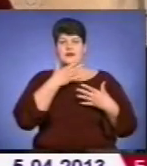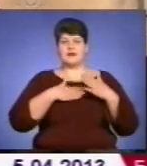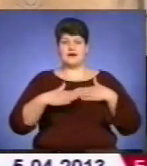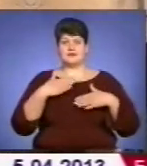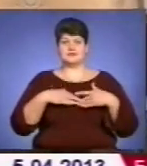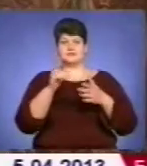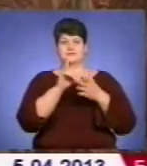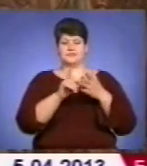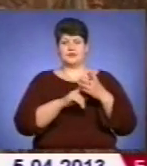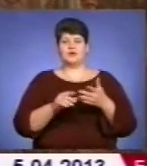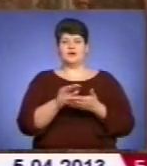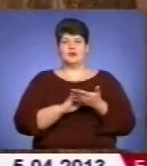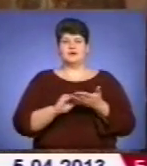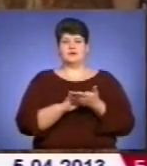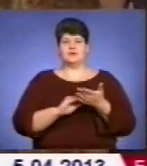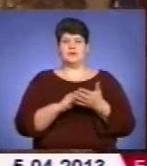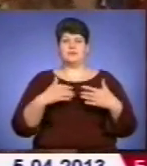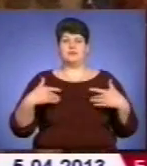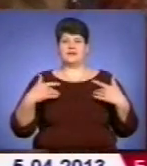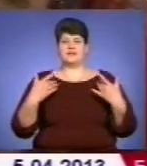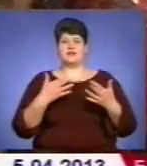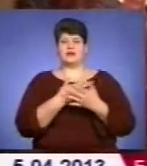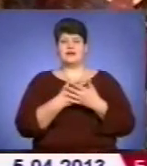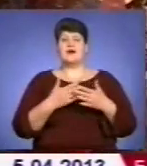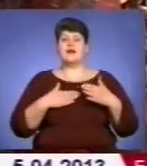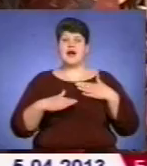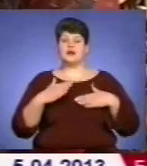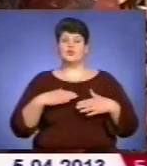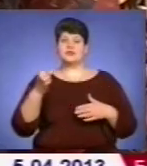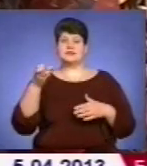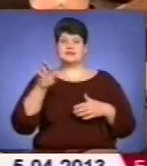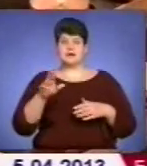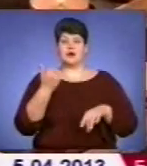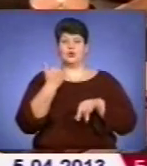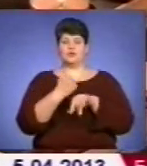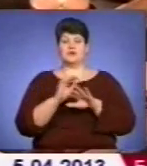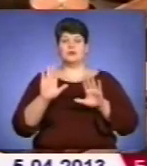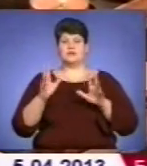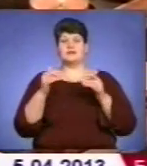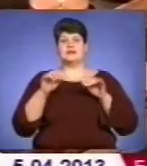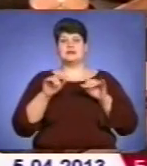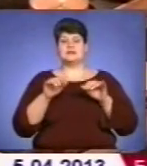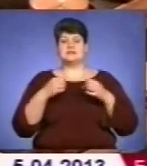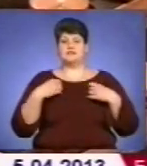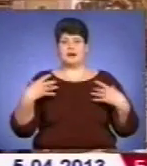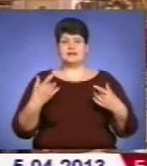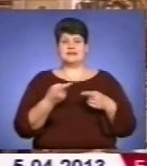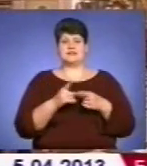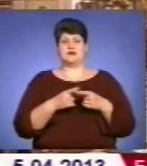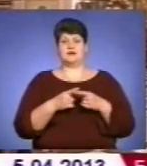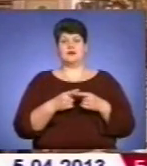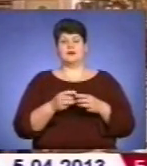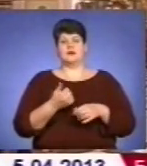Тут повторюється добре знаний нам привіт ангела – радуйся. Головні мотиви свята – це втілення Божого Сина, привілеї Богоматеринства